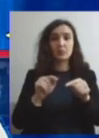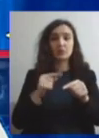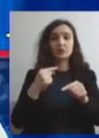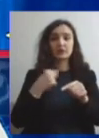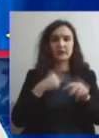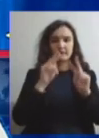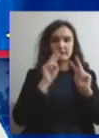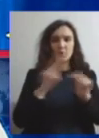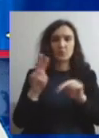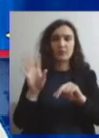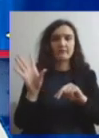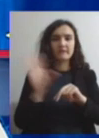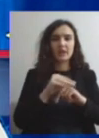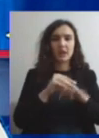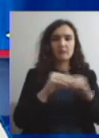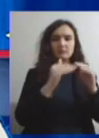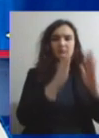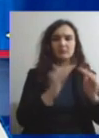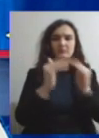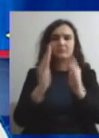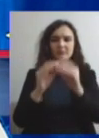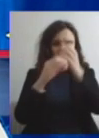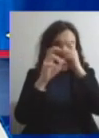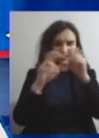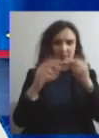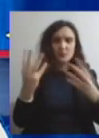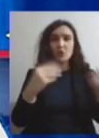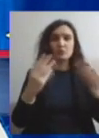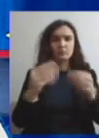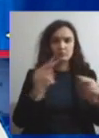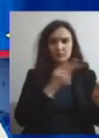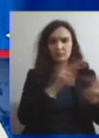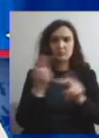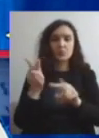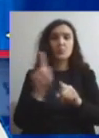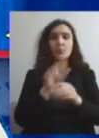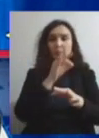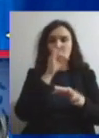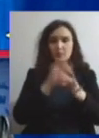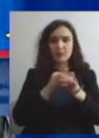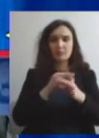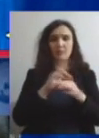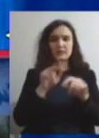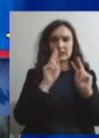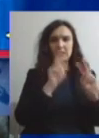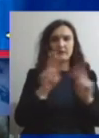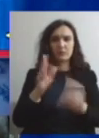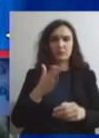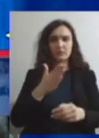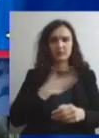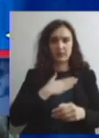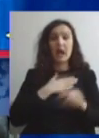ვაკონტროლებთ ყველა ლაბორატორიას, რომელიც იქნება ჩართული ამ პროცესში და პასუხისმგებლობას და ასევე ზედამხედველობას აიღებს